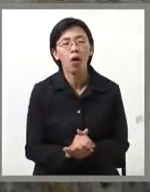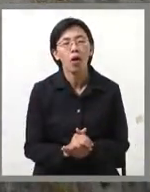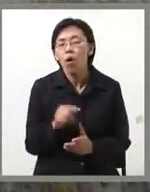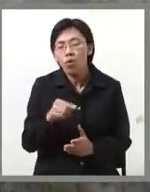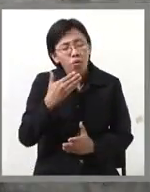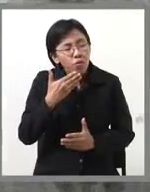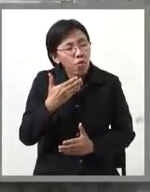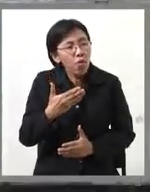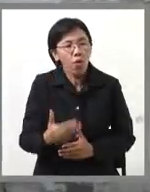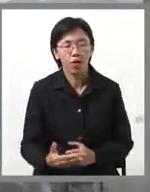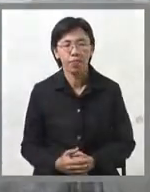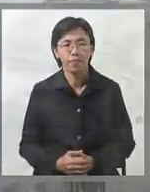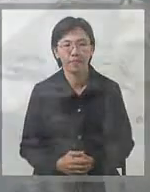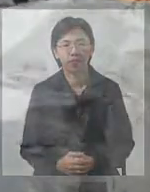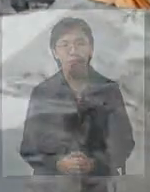าลิน